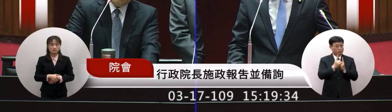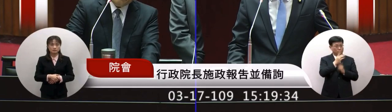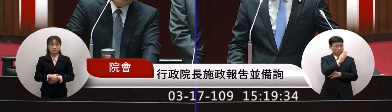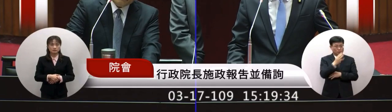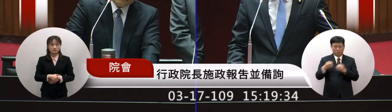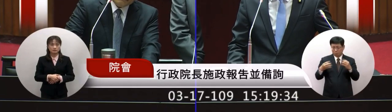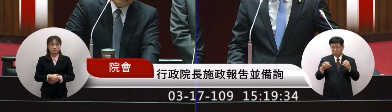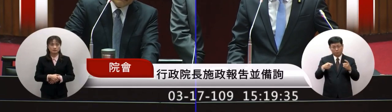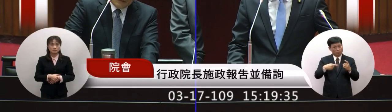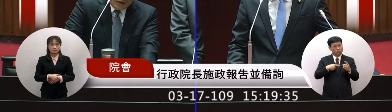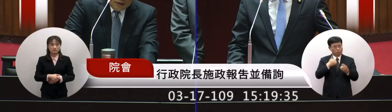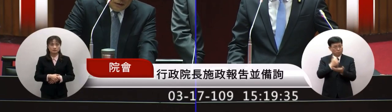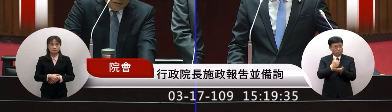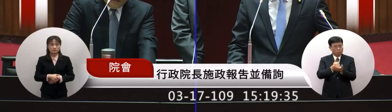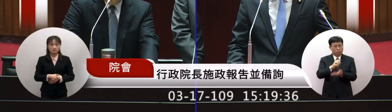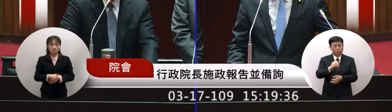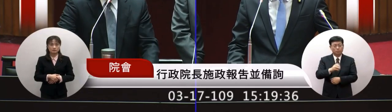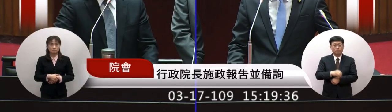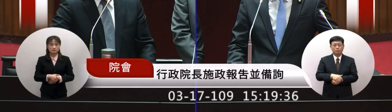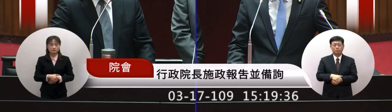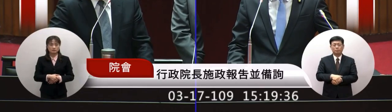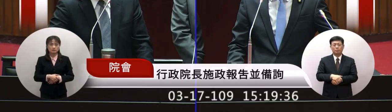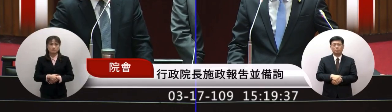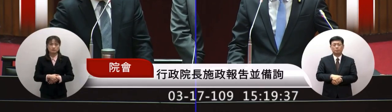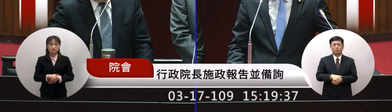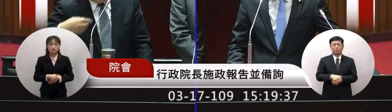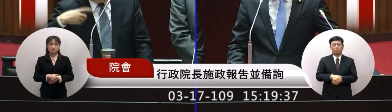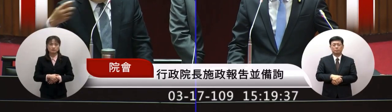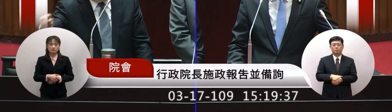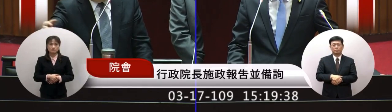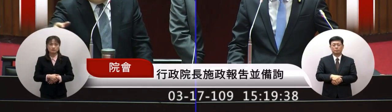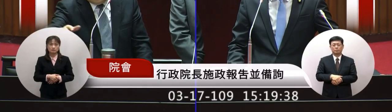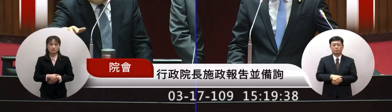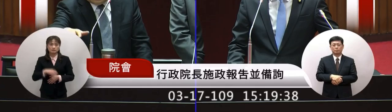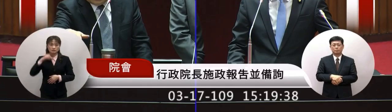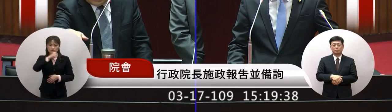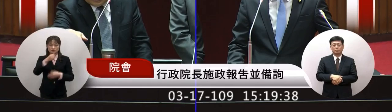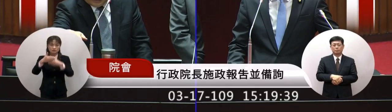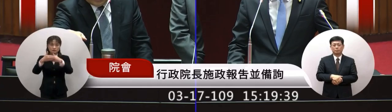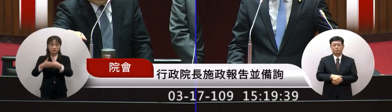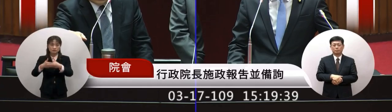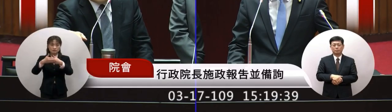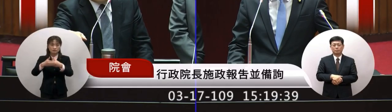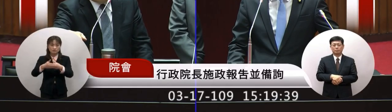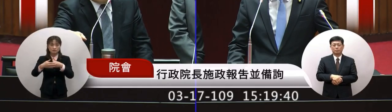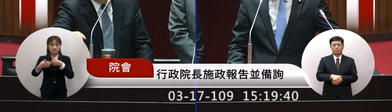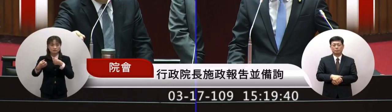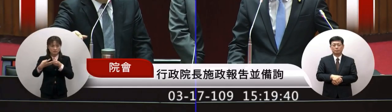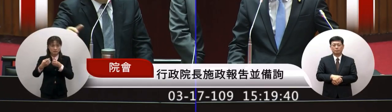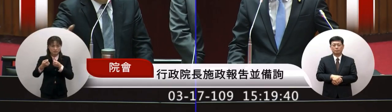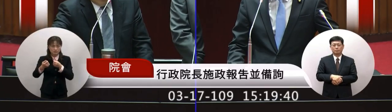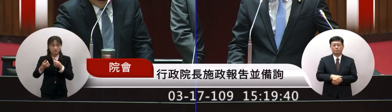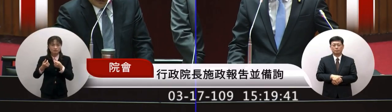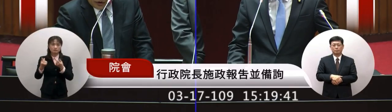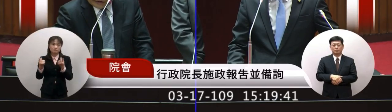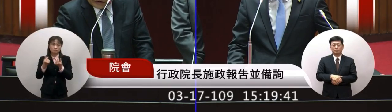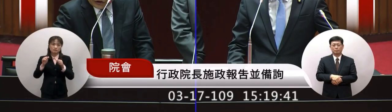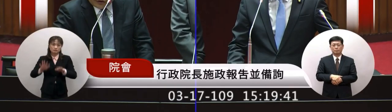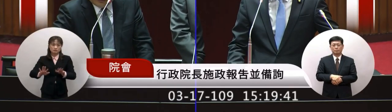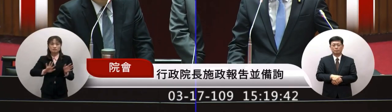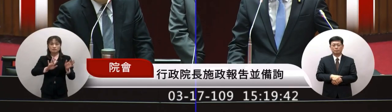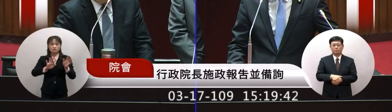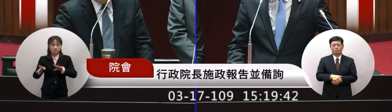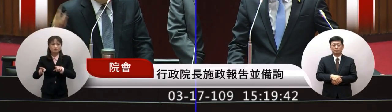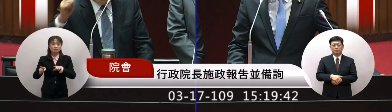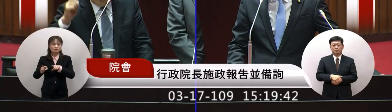协商有没有做到？ 我们在两边对应，以今天的这个情况，我们很多事